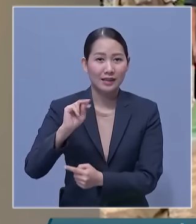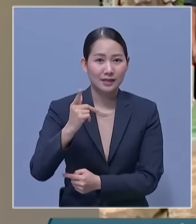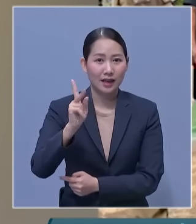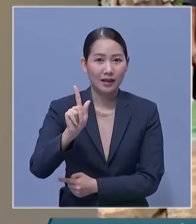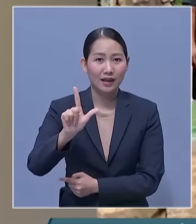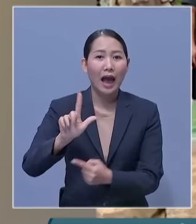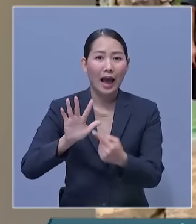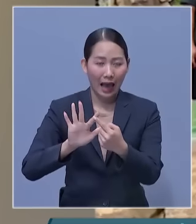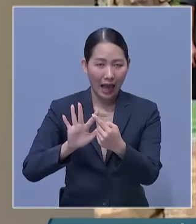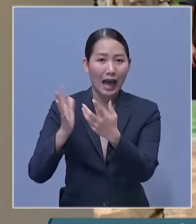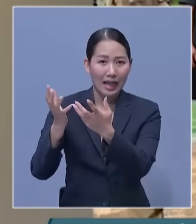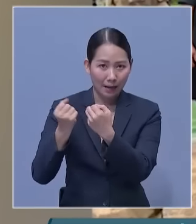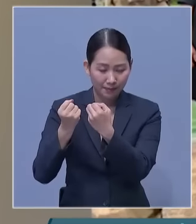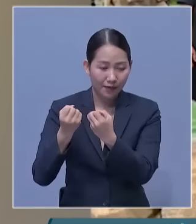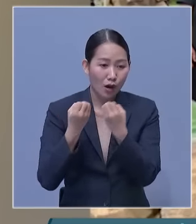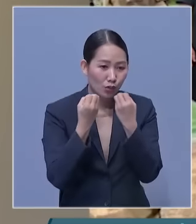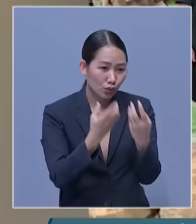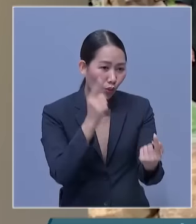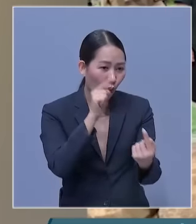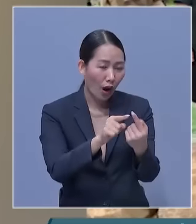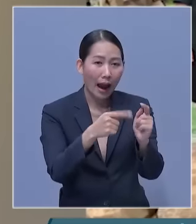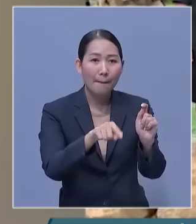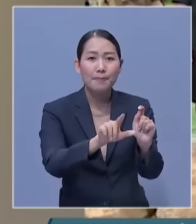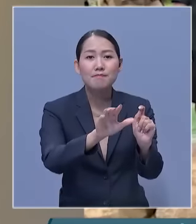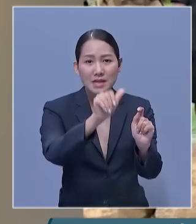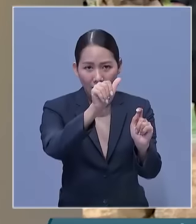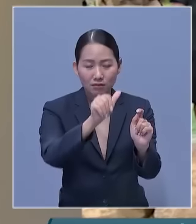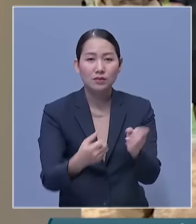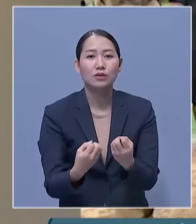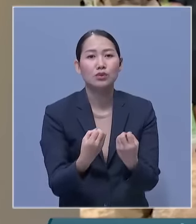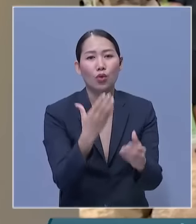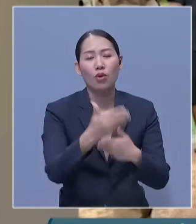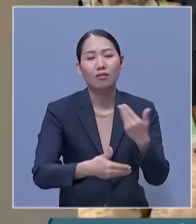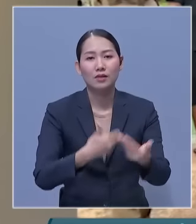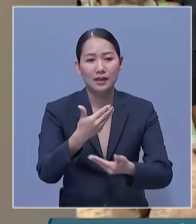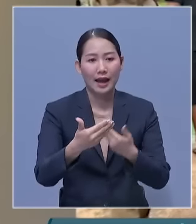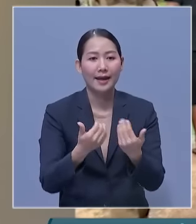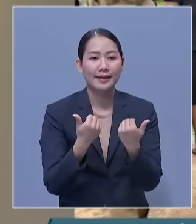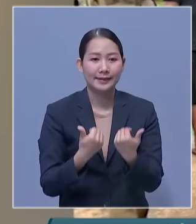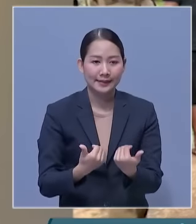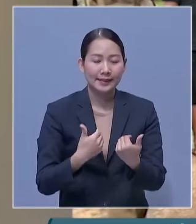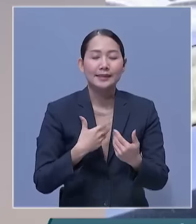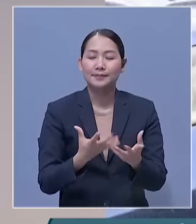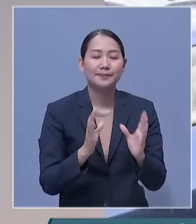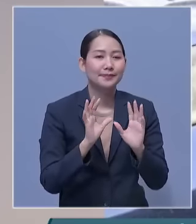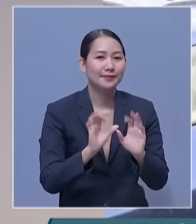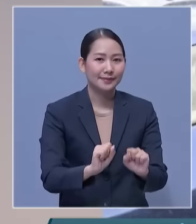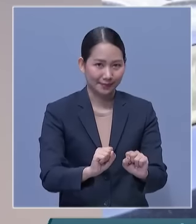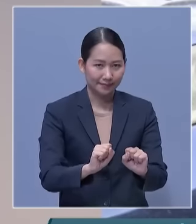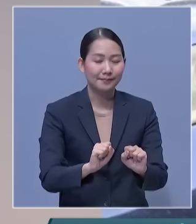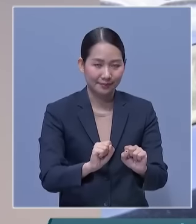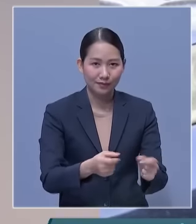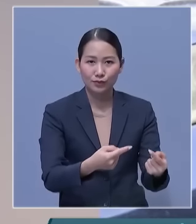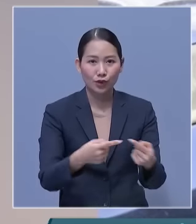กาญจนบุรีนะครับจึงนำตัวผู้ต้องหาทั้งหมดส่งพนักงานสอบสวนโรงพักทองมหาภูมิดำเนินคดีตามกฎหมายแล้วแน่นอน